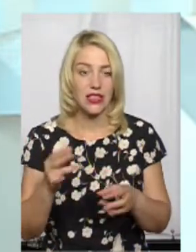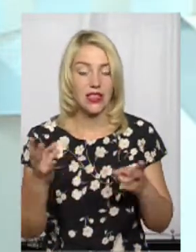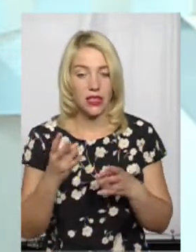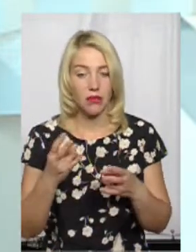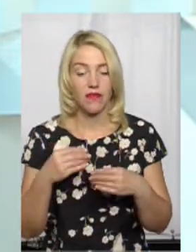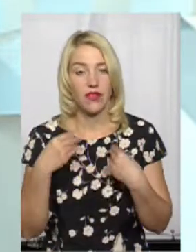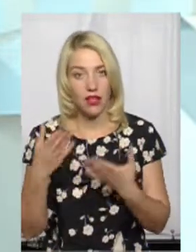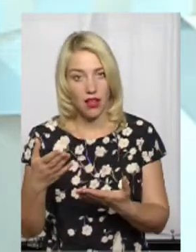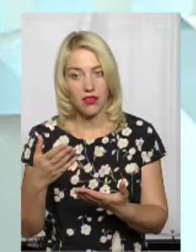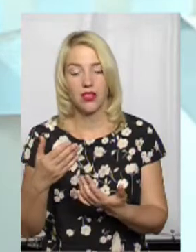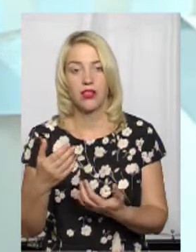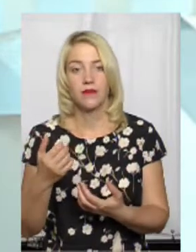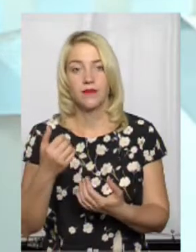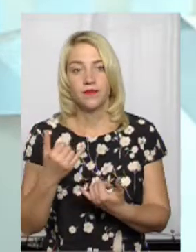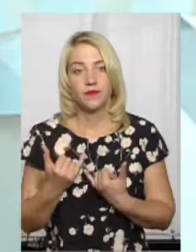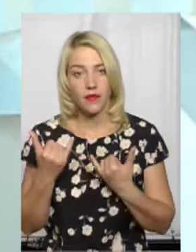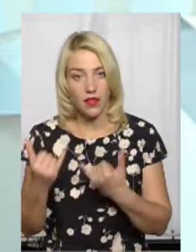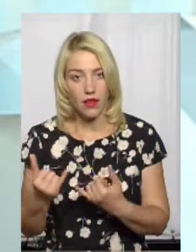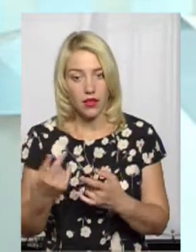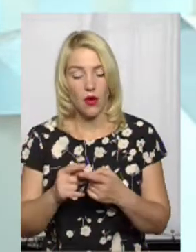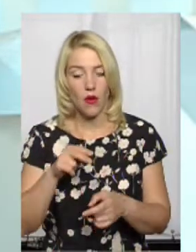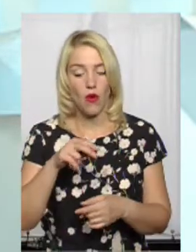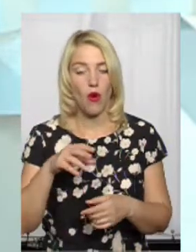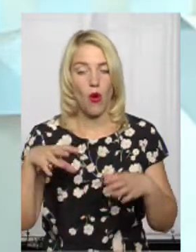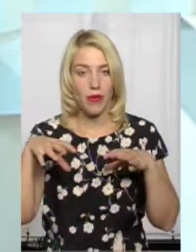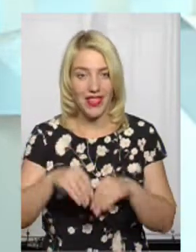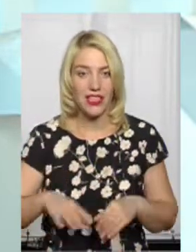віддати належне Полонській міській об'єднаній територіальній громаді, що